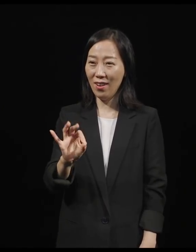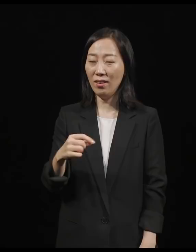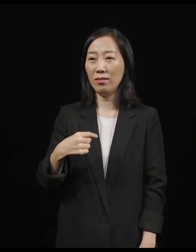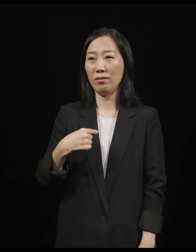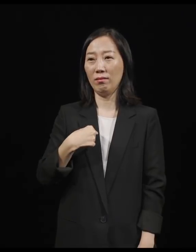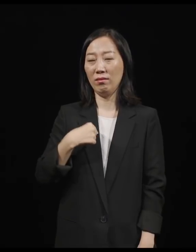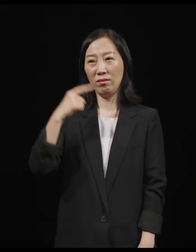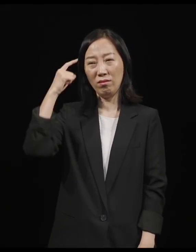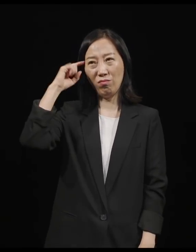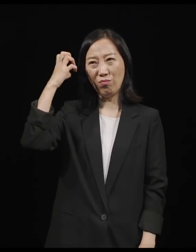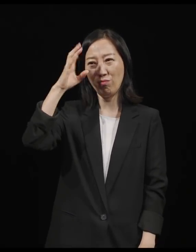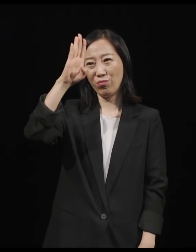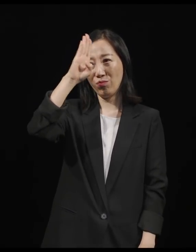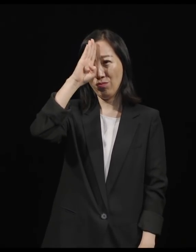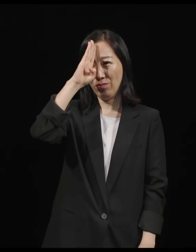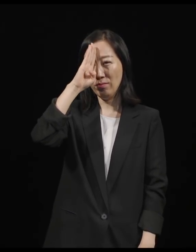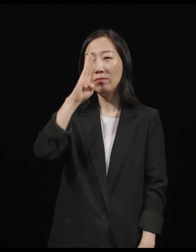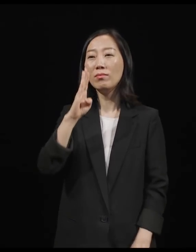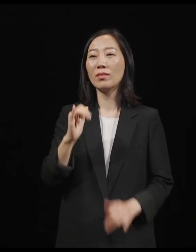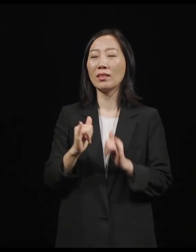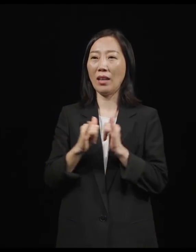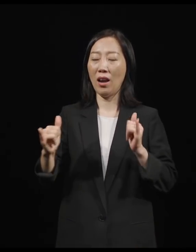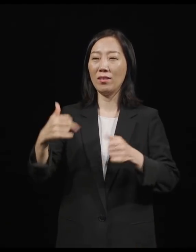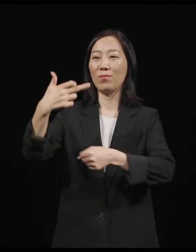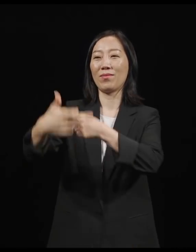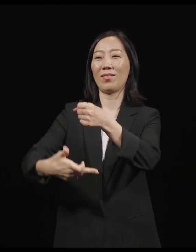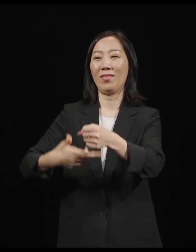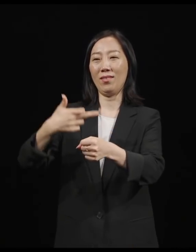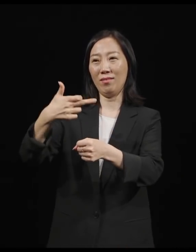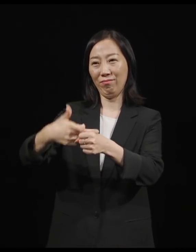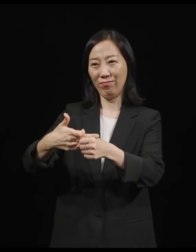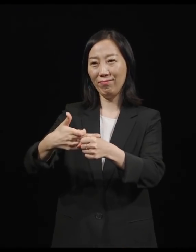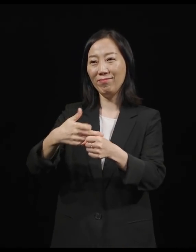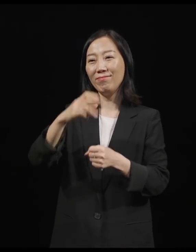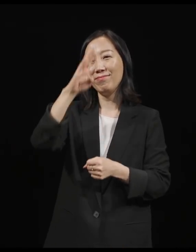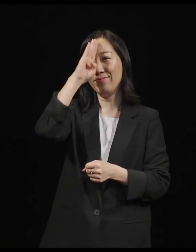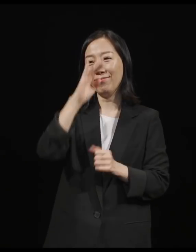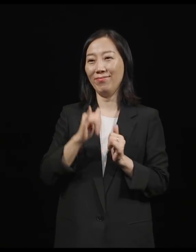저는 17년차 조현병 환자입니다.